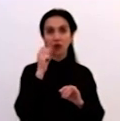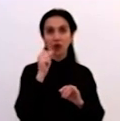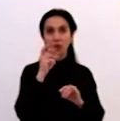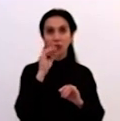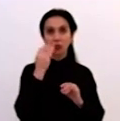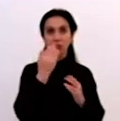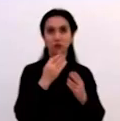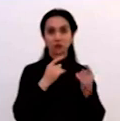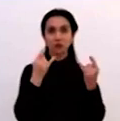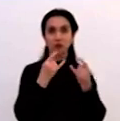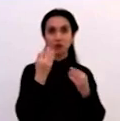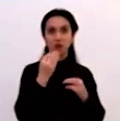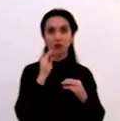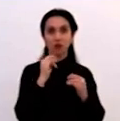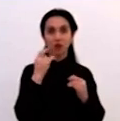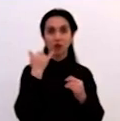axborotlashtirish, telekommunikatsiya va